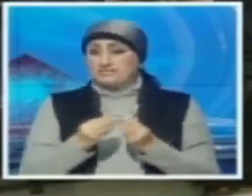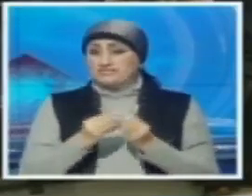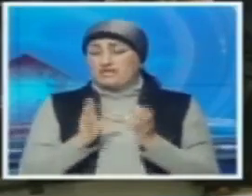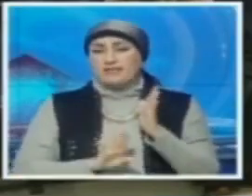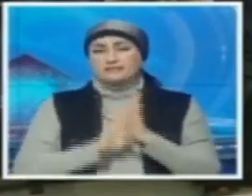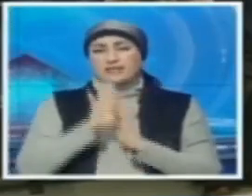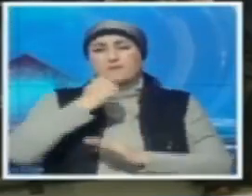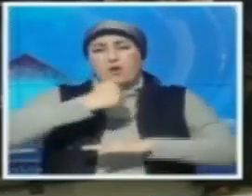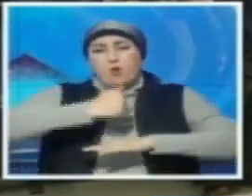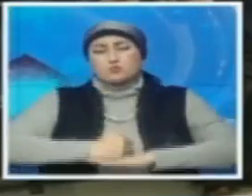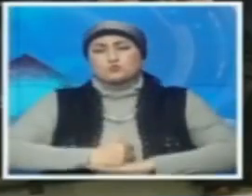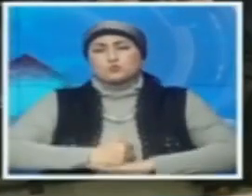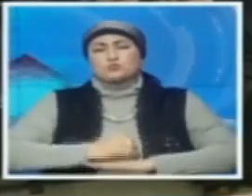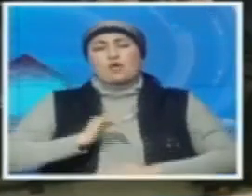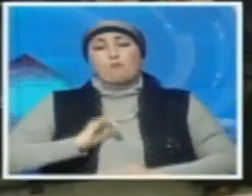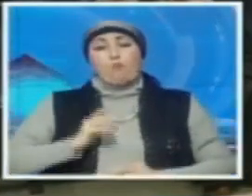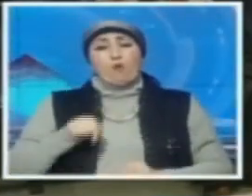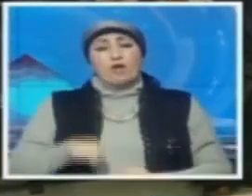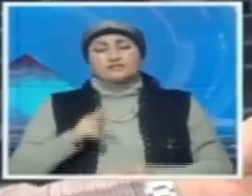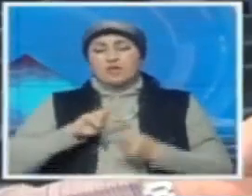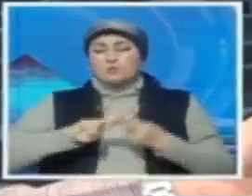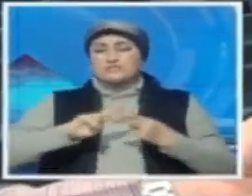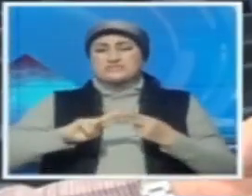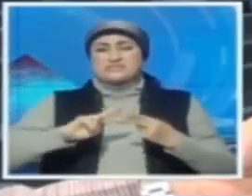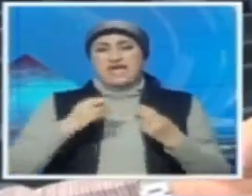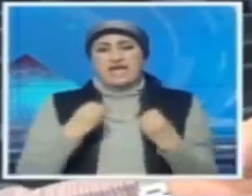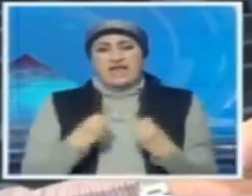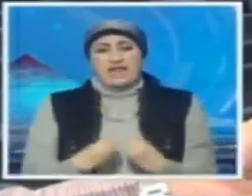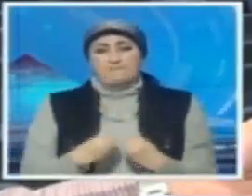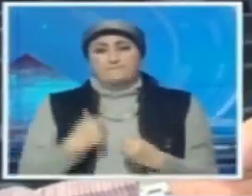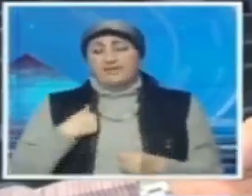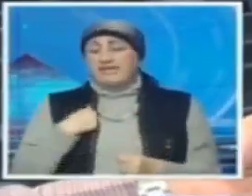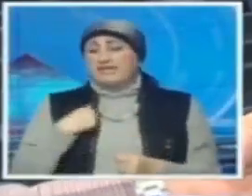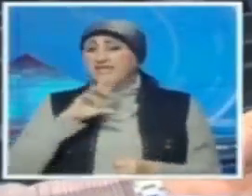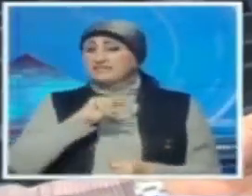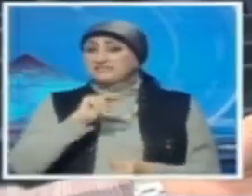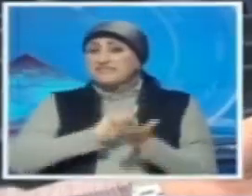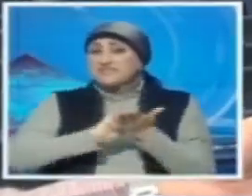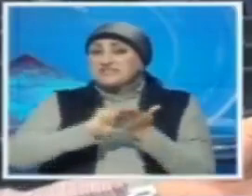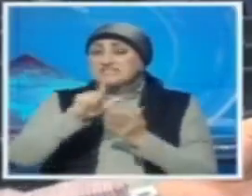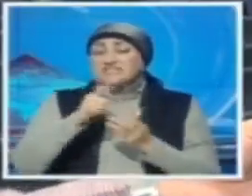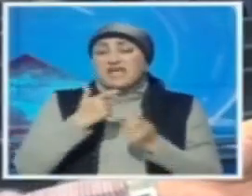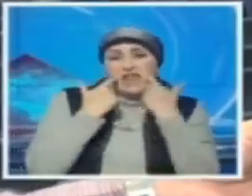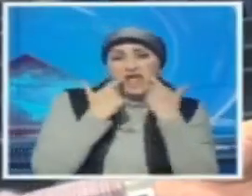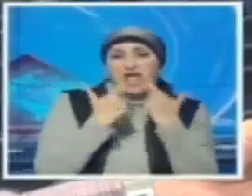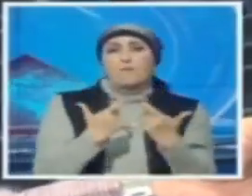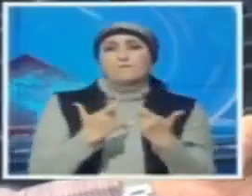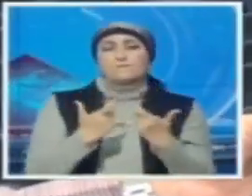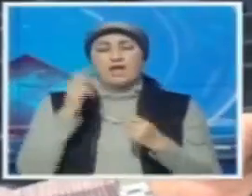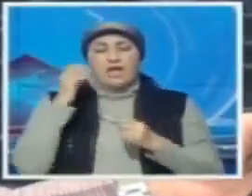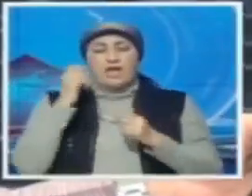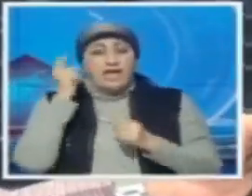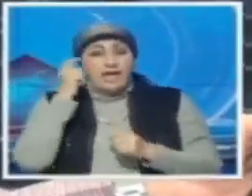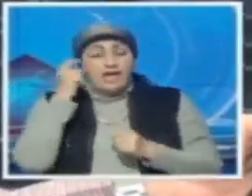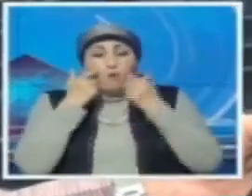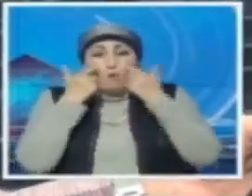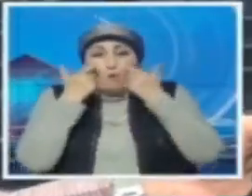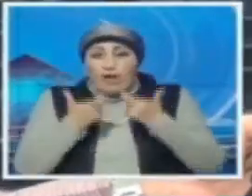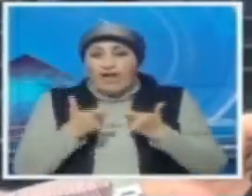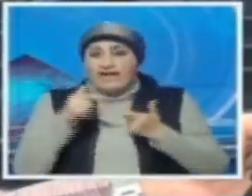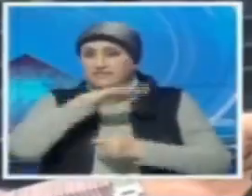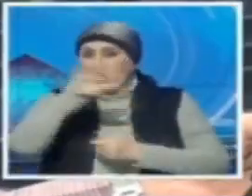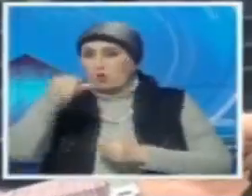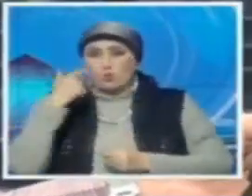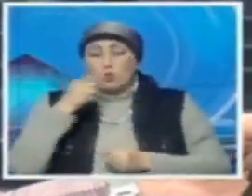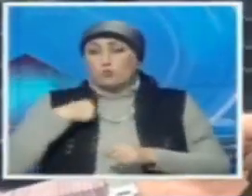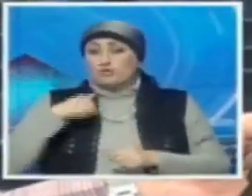أسس المواطنة والسلام المجتمعي. هذه رسالتنا في نشر الوعي الصحيح في مختلف دول العالم، وده